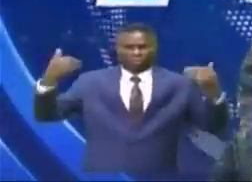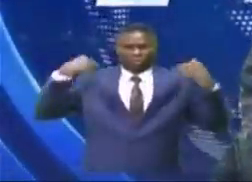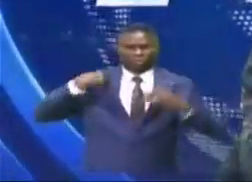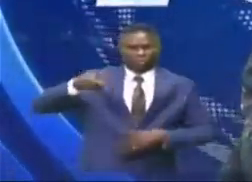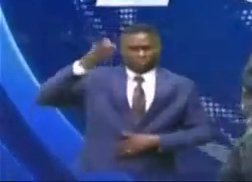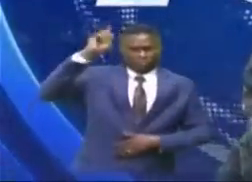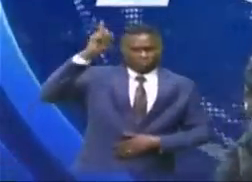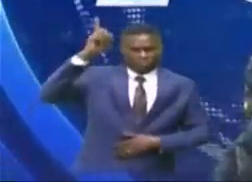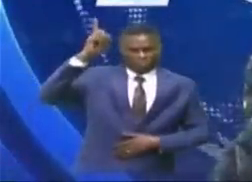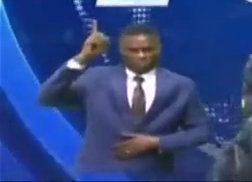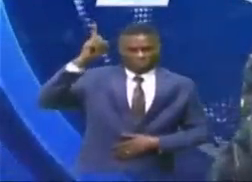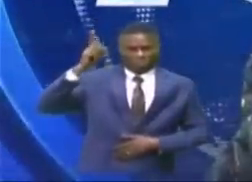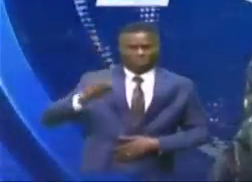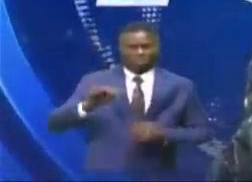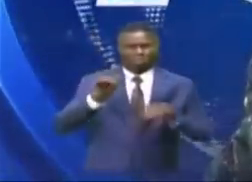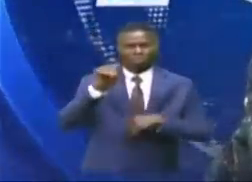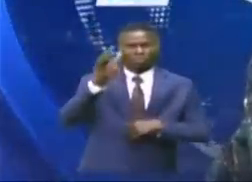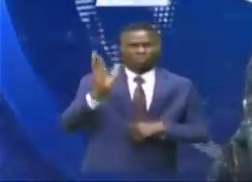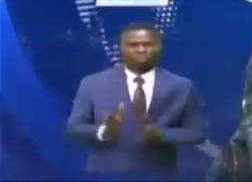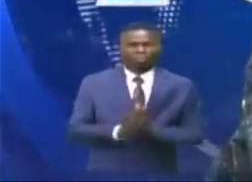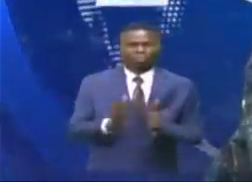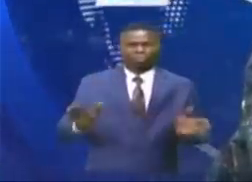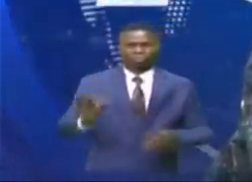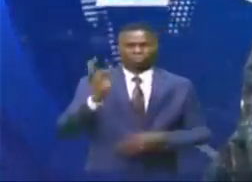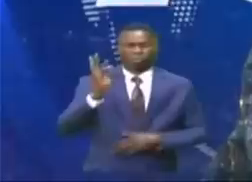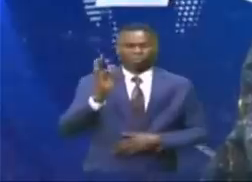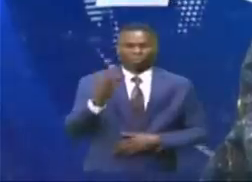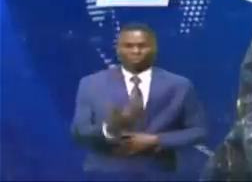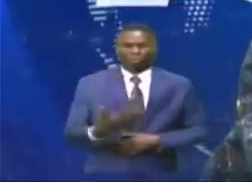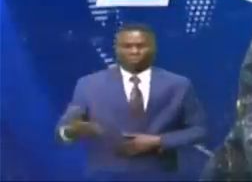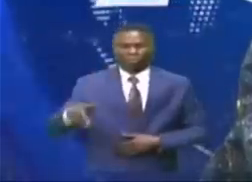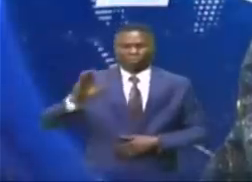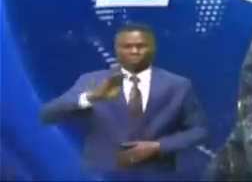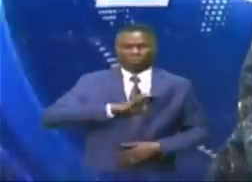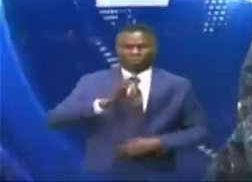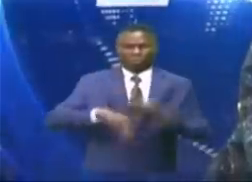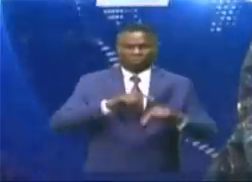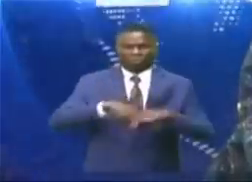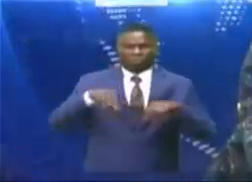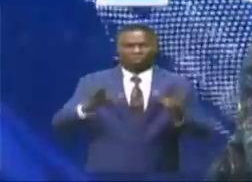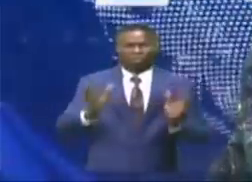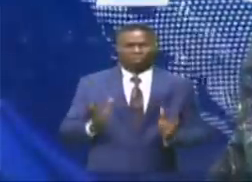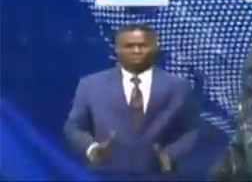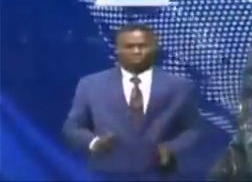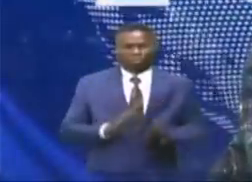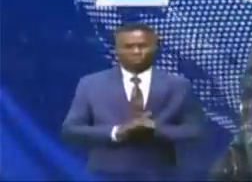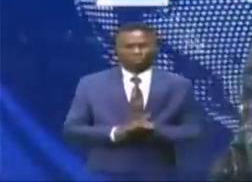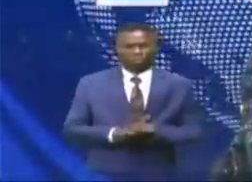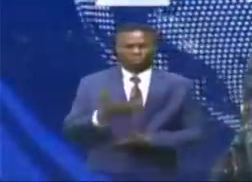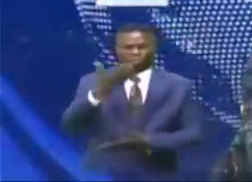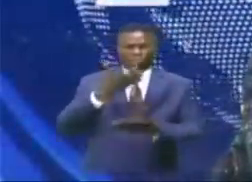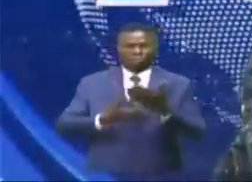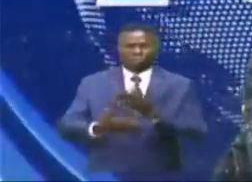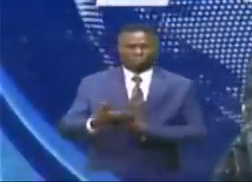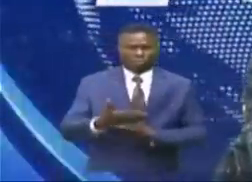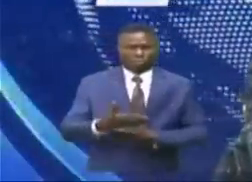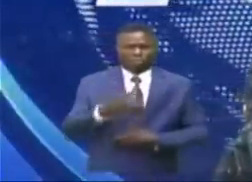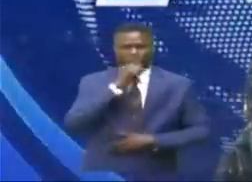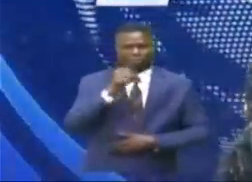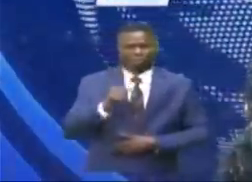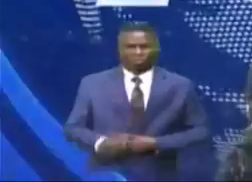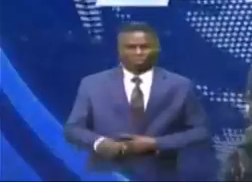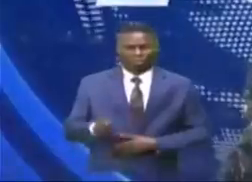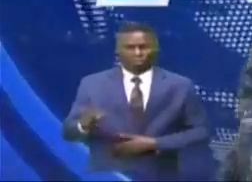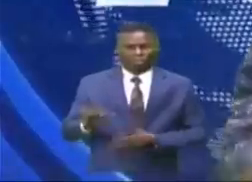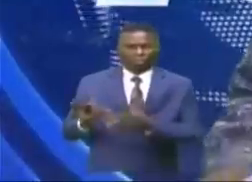principal, c'est le nouveau directeur adjoint de la logistique nationale de la police nationale congolaise. Il succède à Yuka Fridi, commissaire